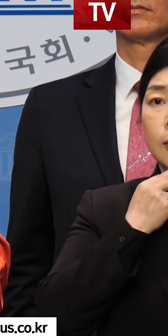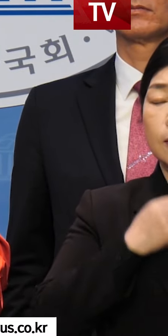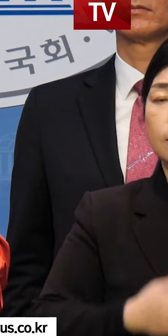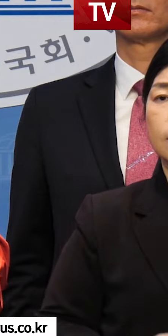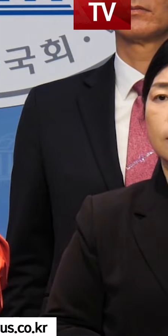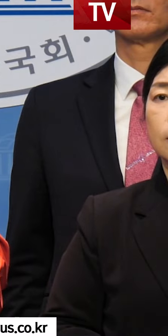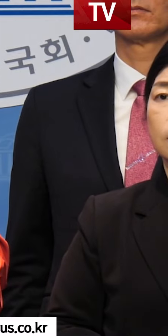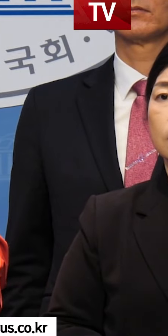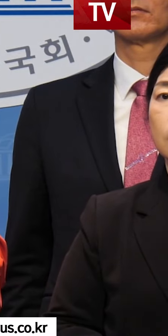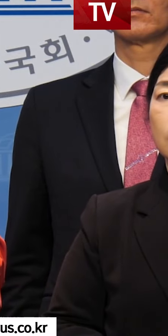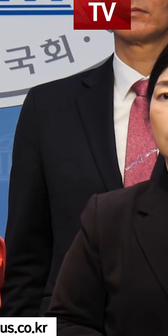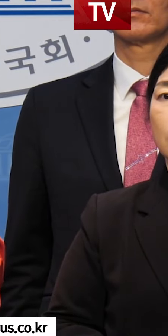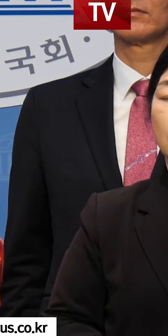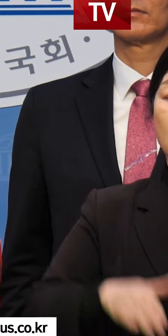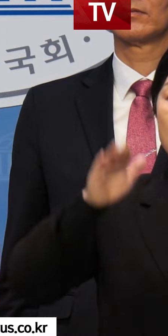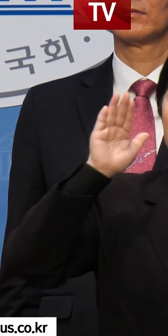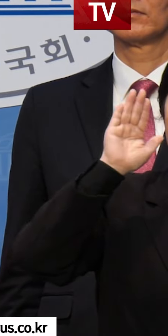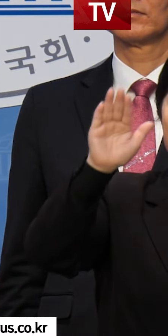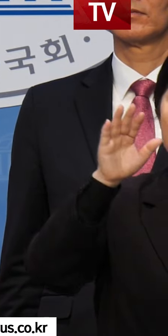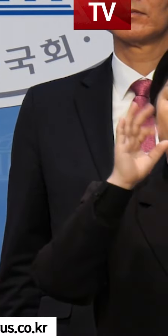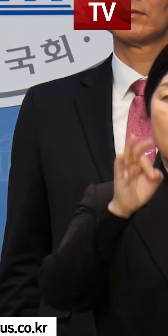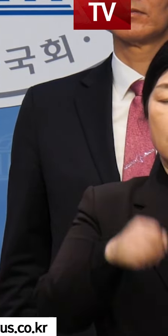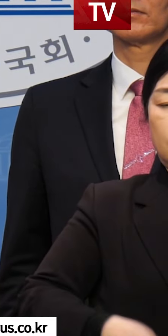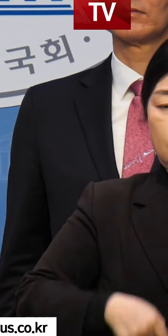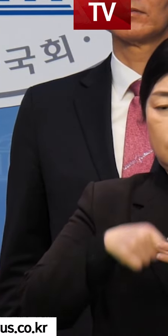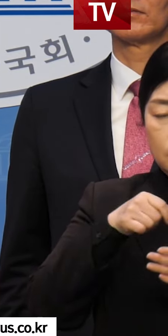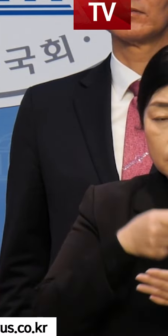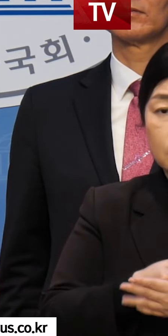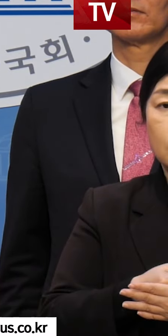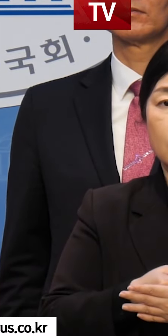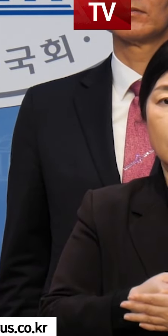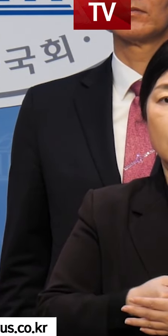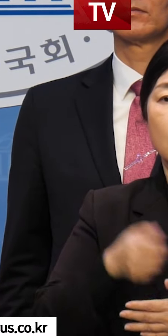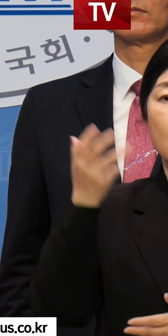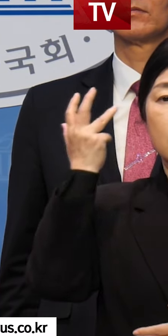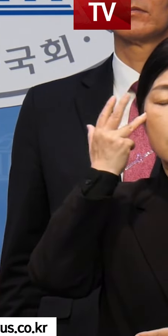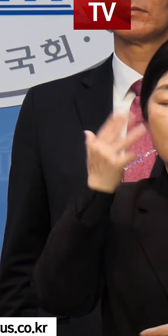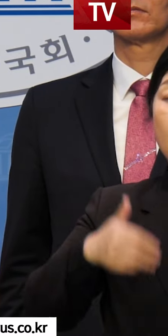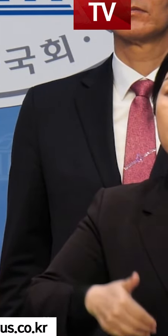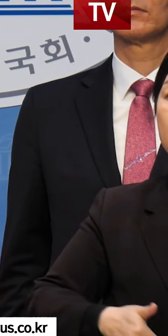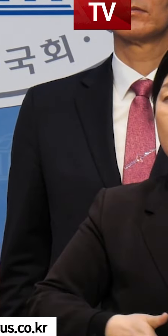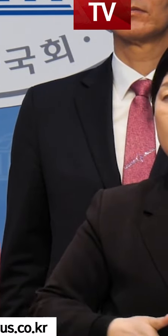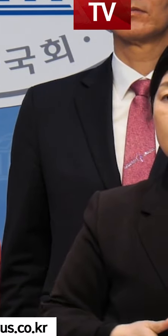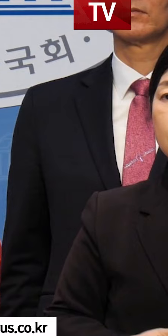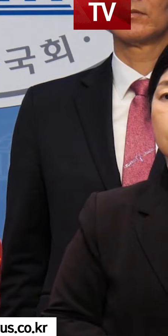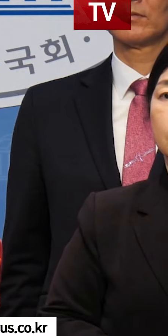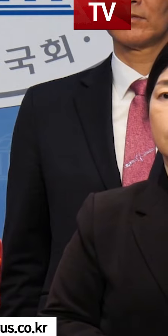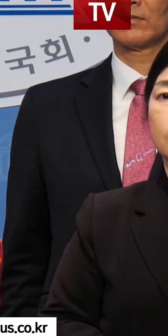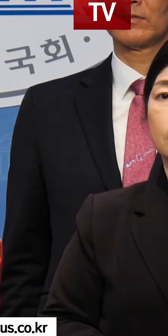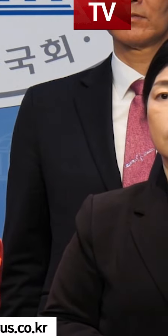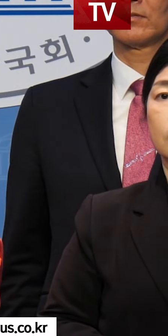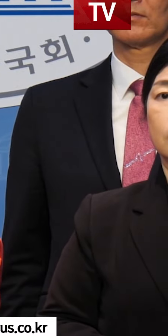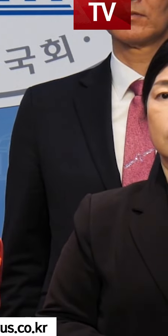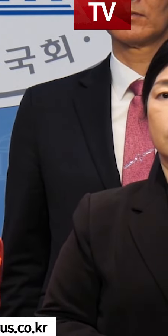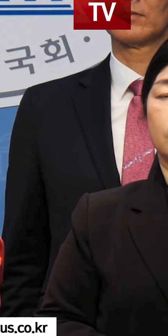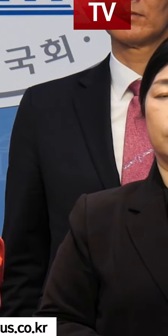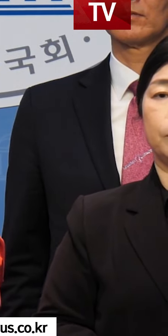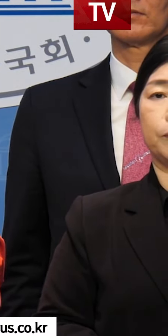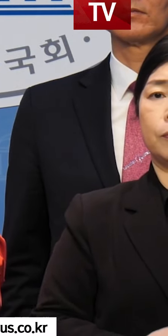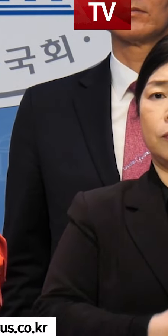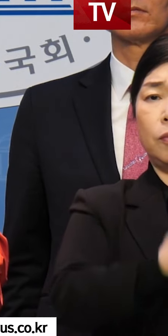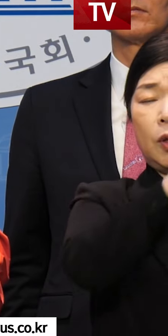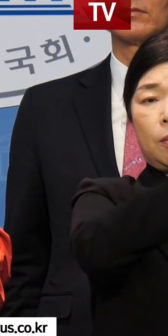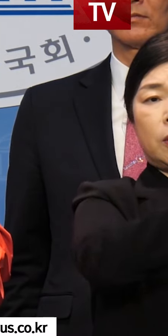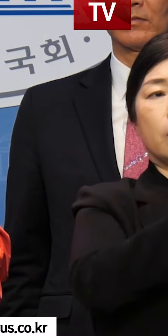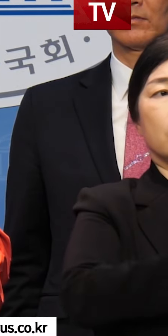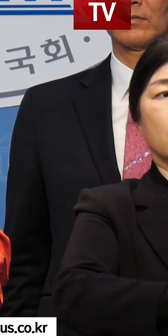없습니다. 미래를 보는 소신과 철학이 있어야 합니다. 과거에